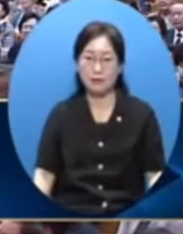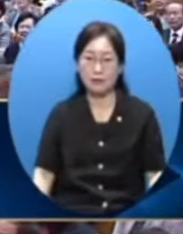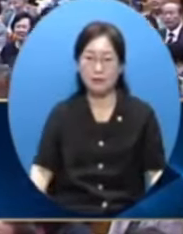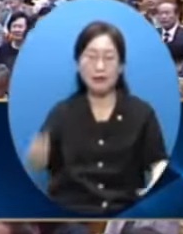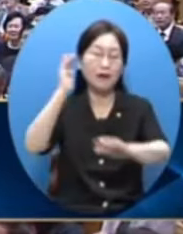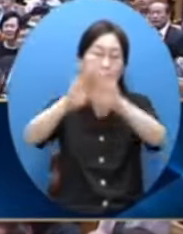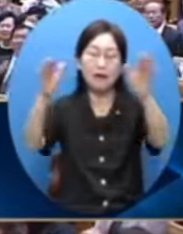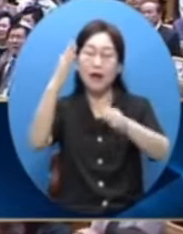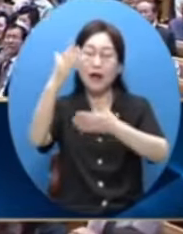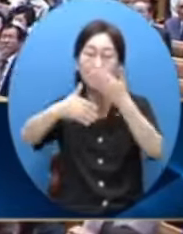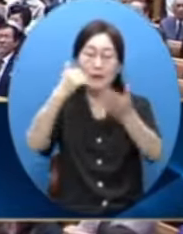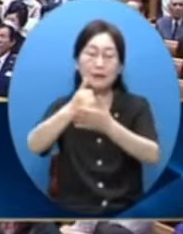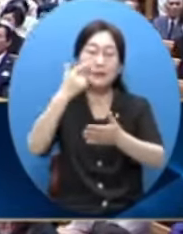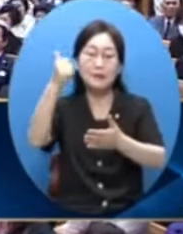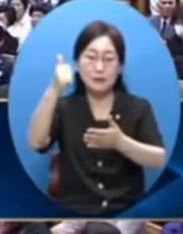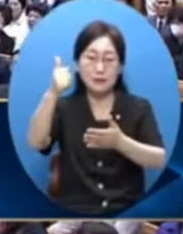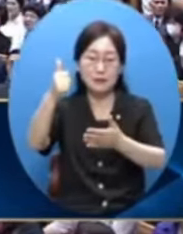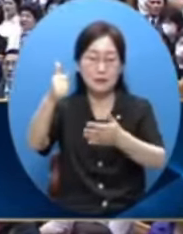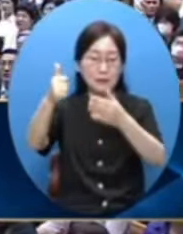하늘 아버지께서 구하는 자에게.